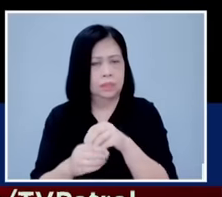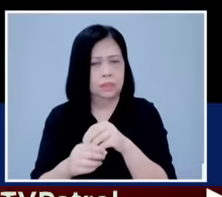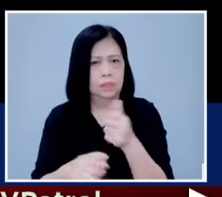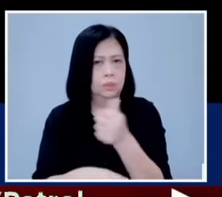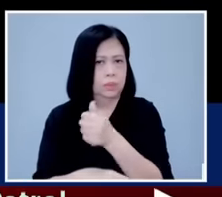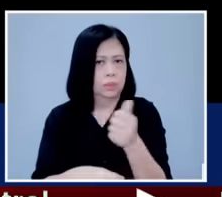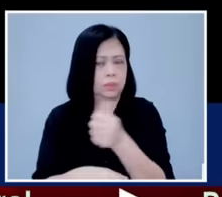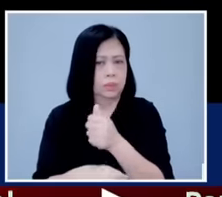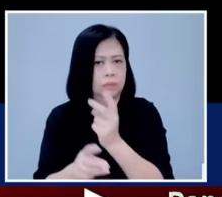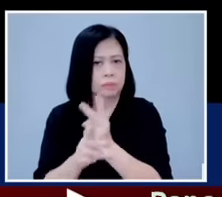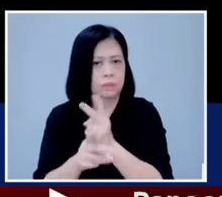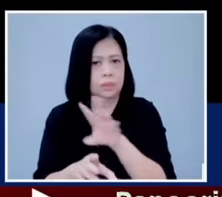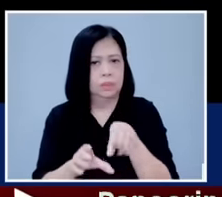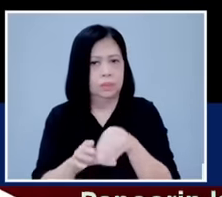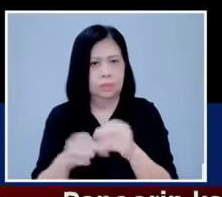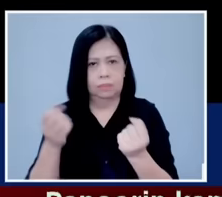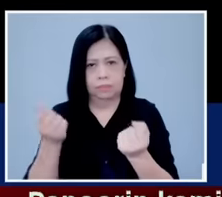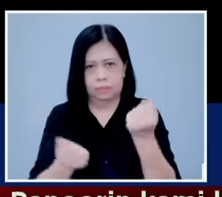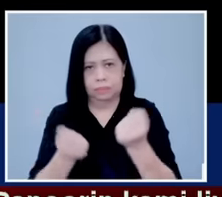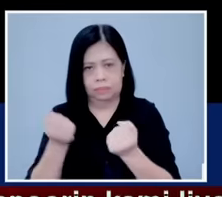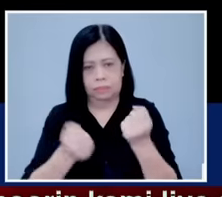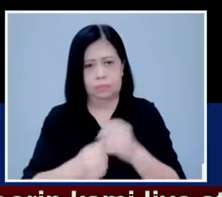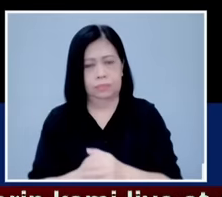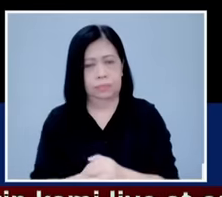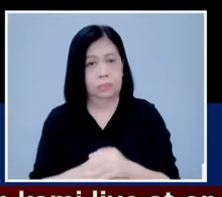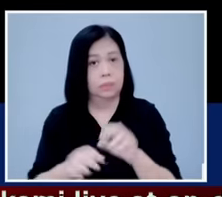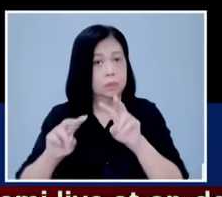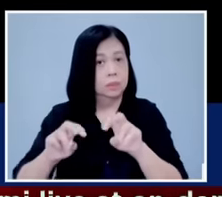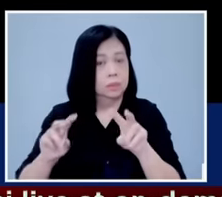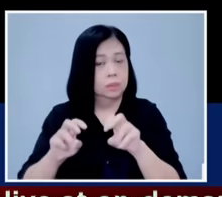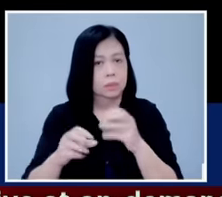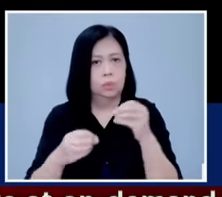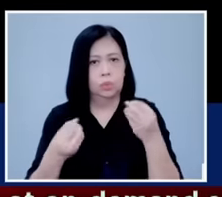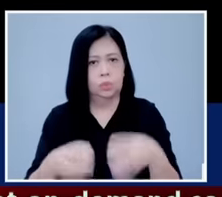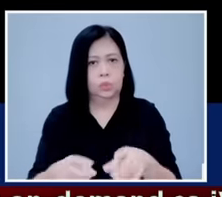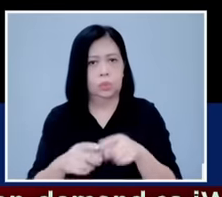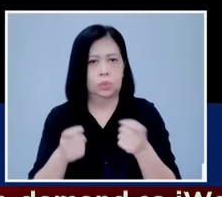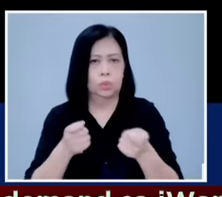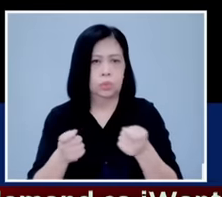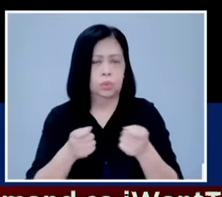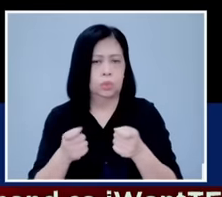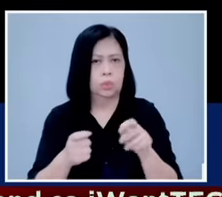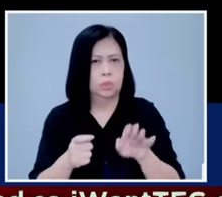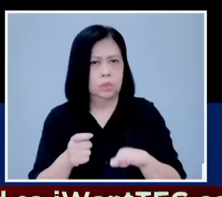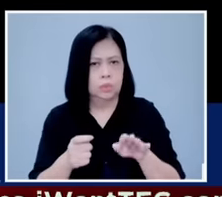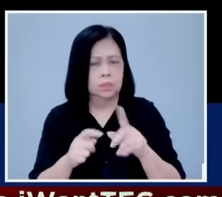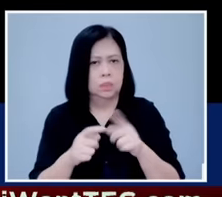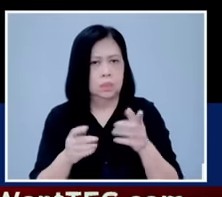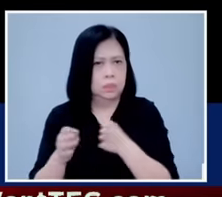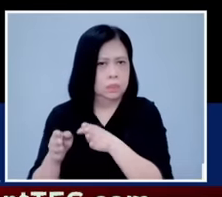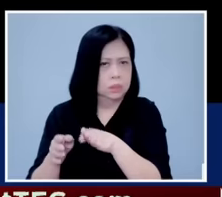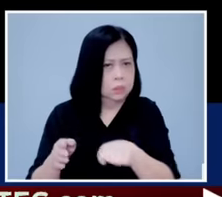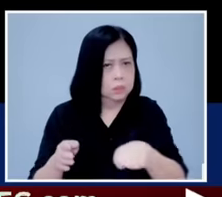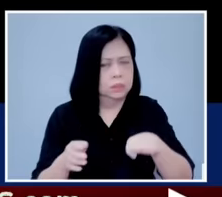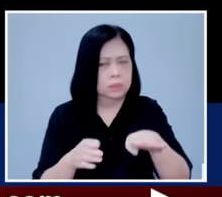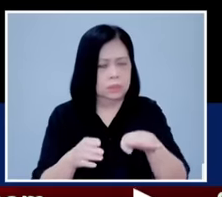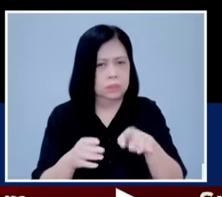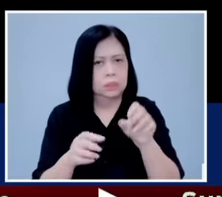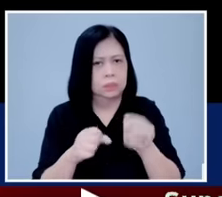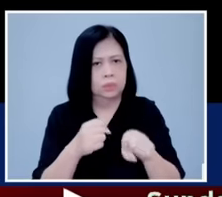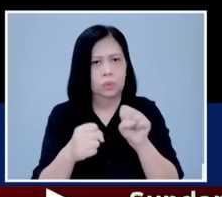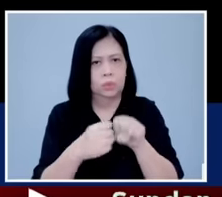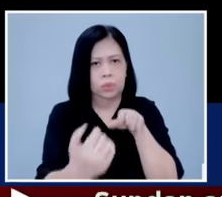van kabilang ang driver nito. Sa investigasyon na wala't umano ng control ang van at napunta sa kabilang linya ng kalsada